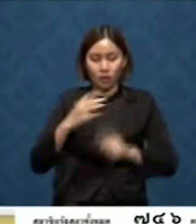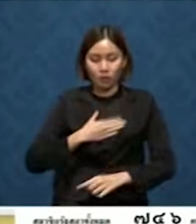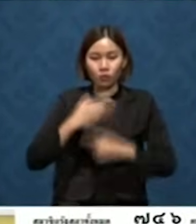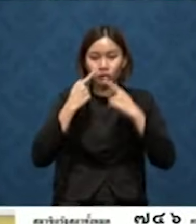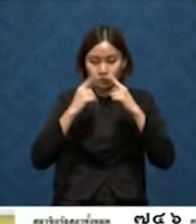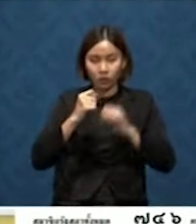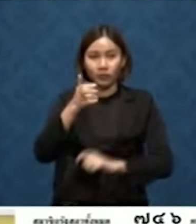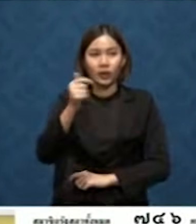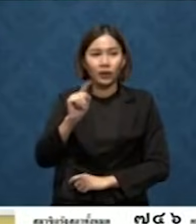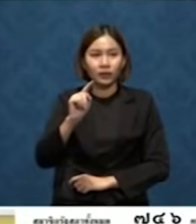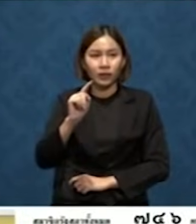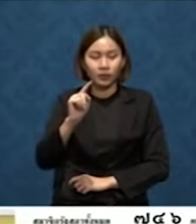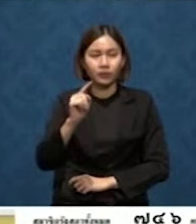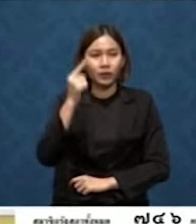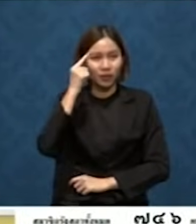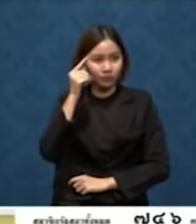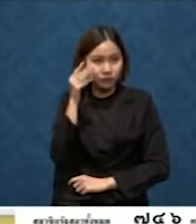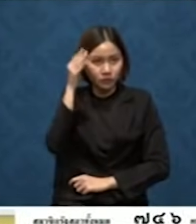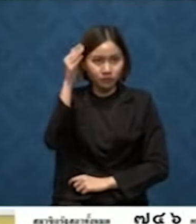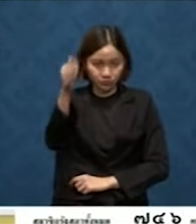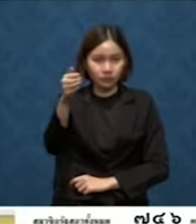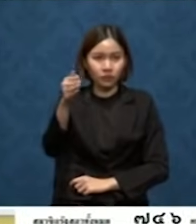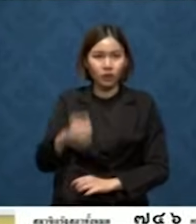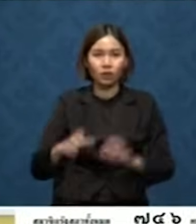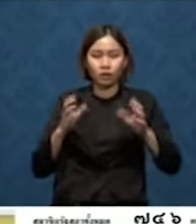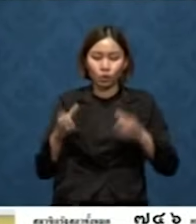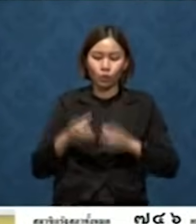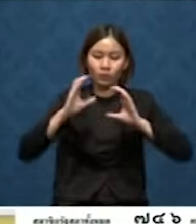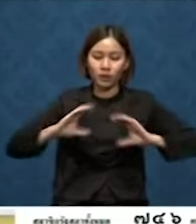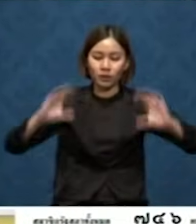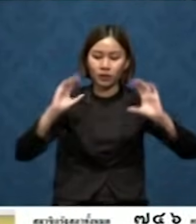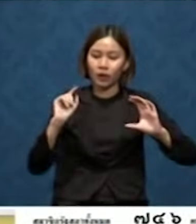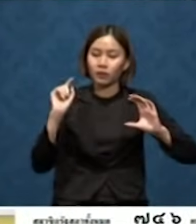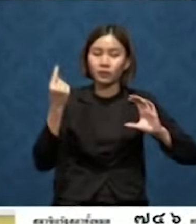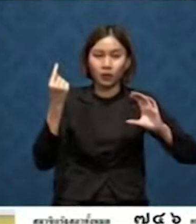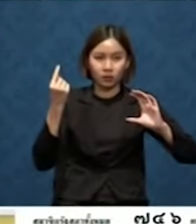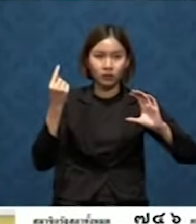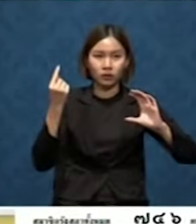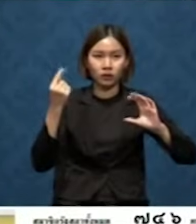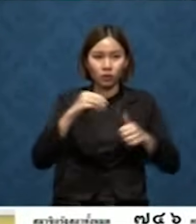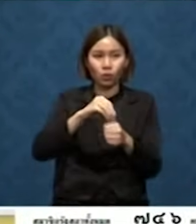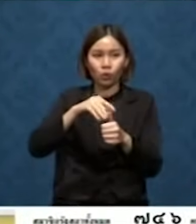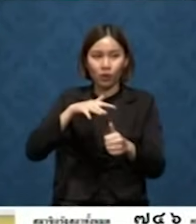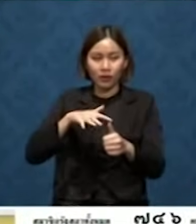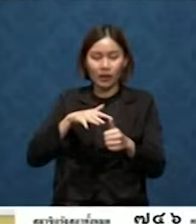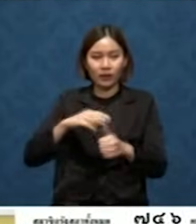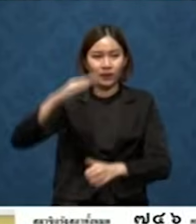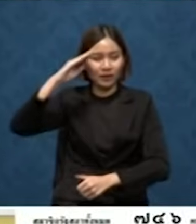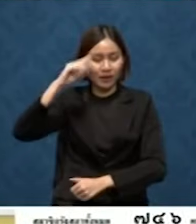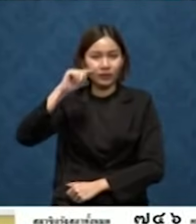ได้ครับท่านประธานคือคำทำนายว่าถึงแม้รัฐบาลใหม่จะไม่ได้นำโดยหัวหน้าคณะรัฐประหาร